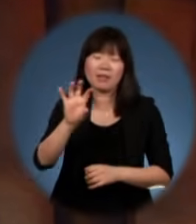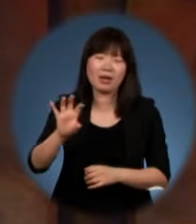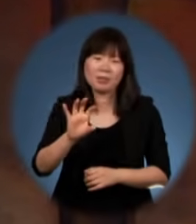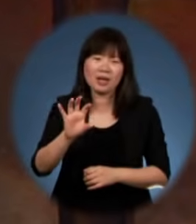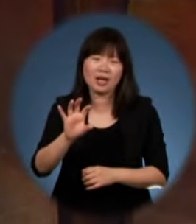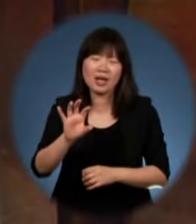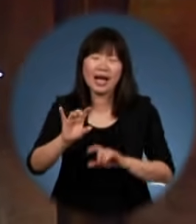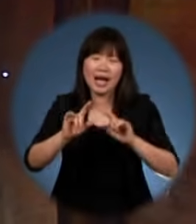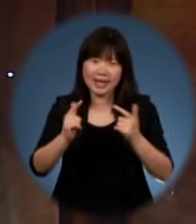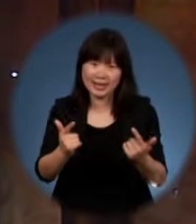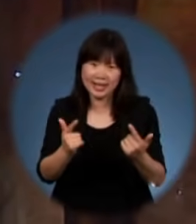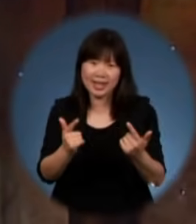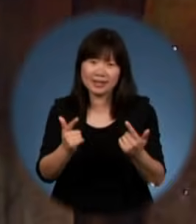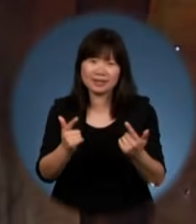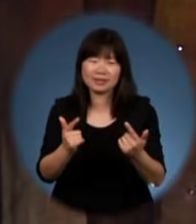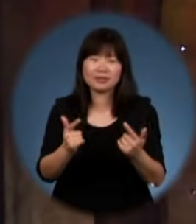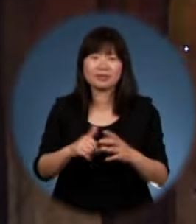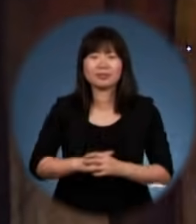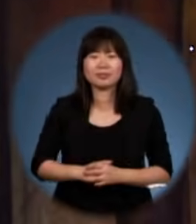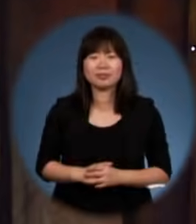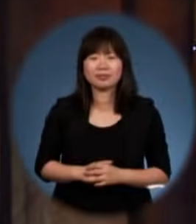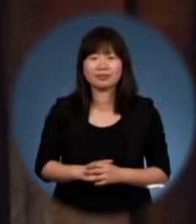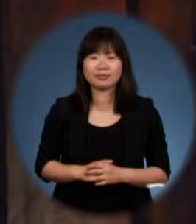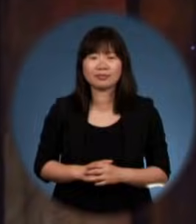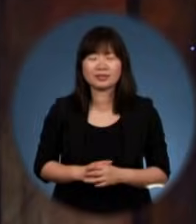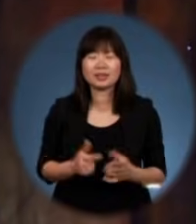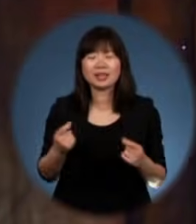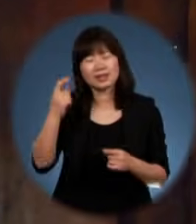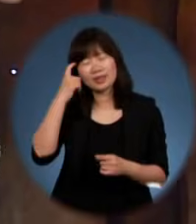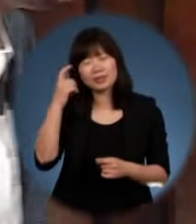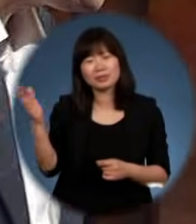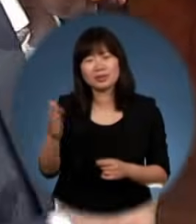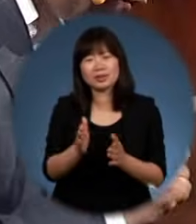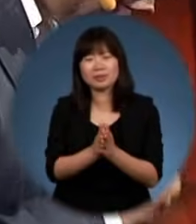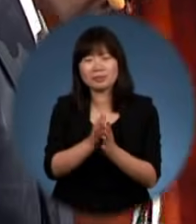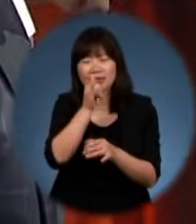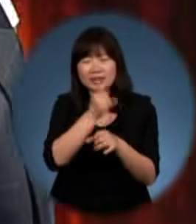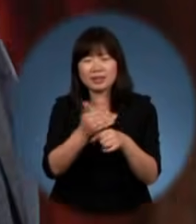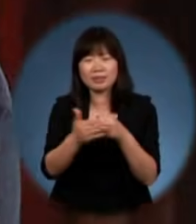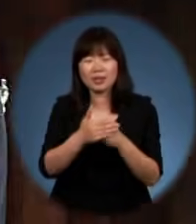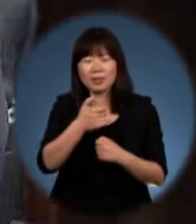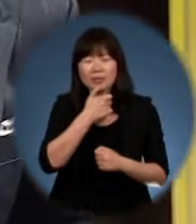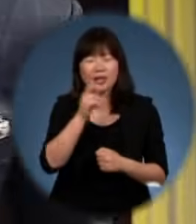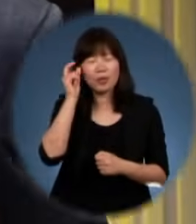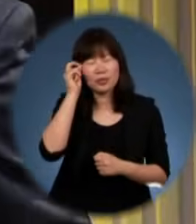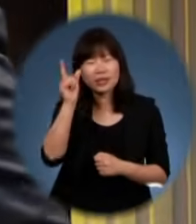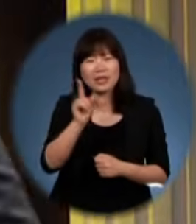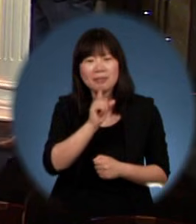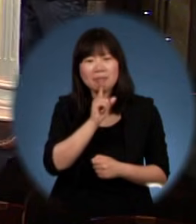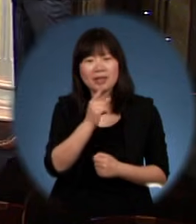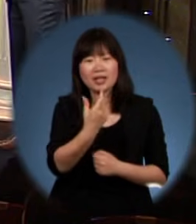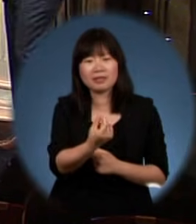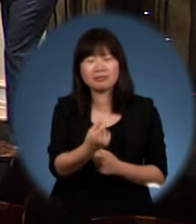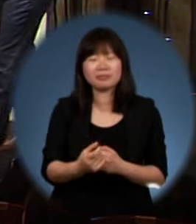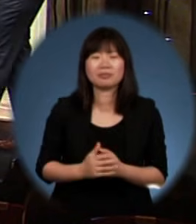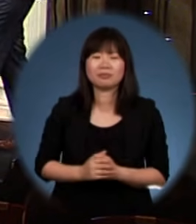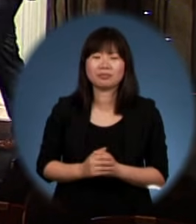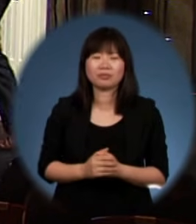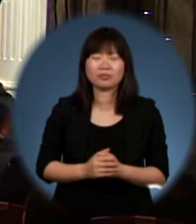한 캐 따는 그런 점에서 출발했기 때문에 로마 가위 됐다는 것입니다